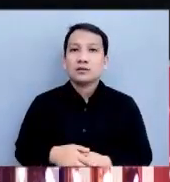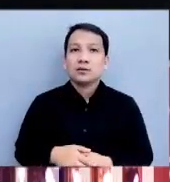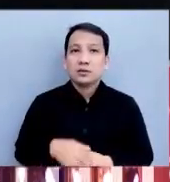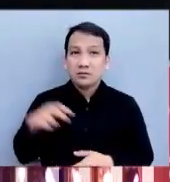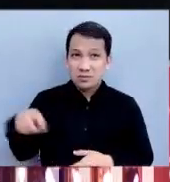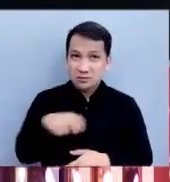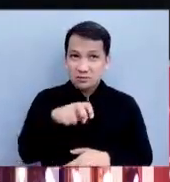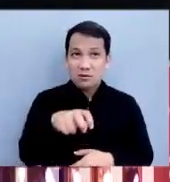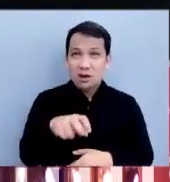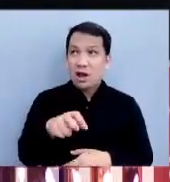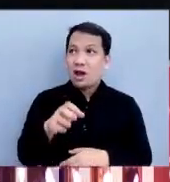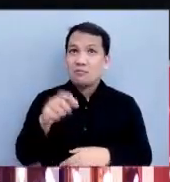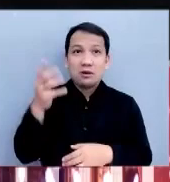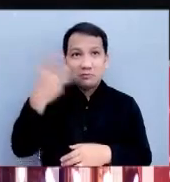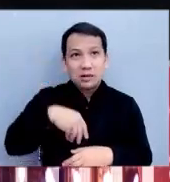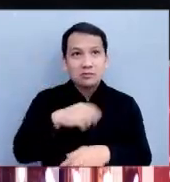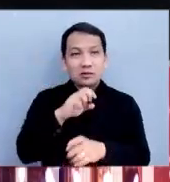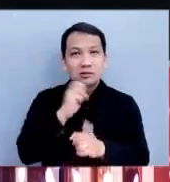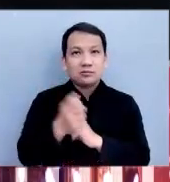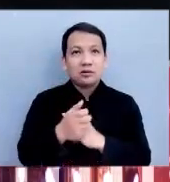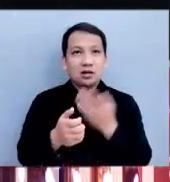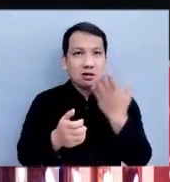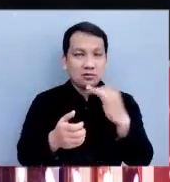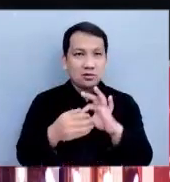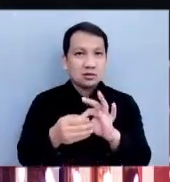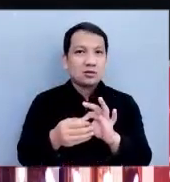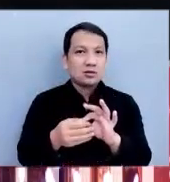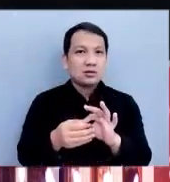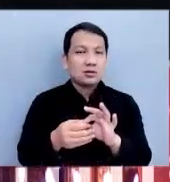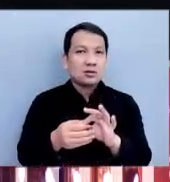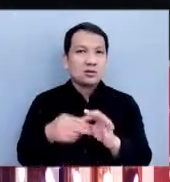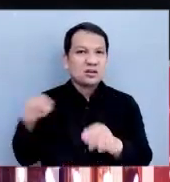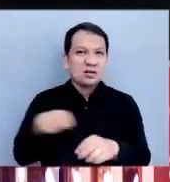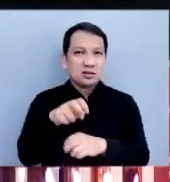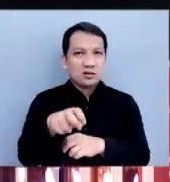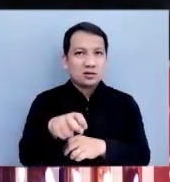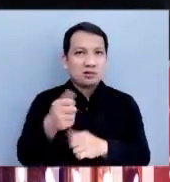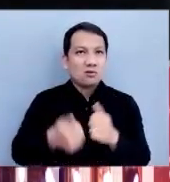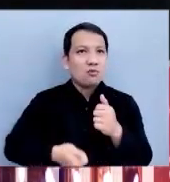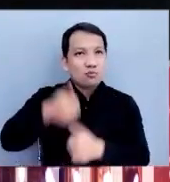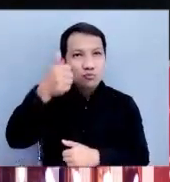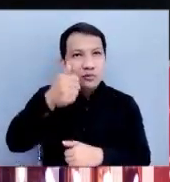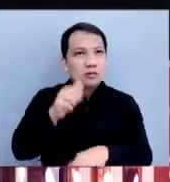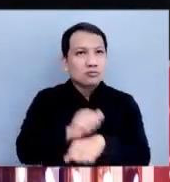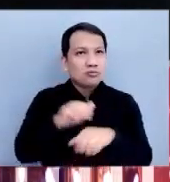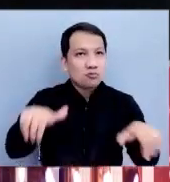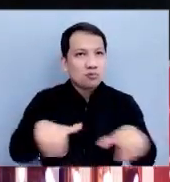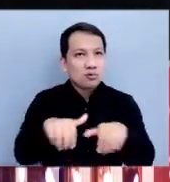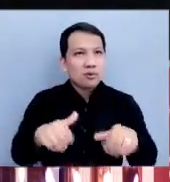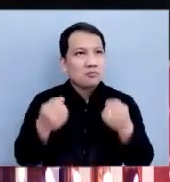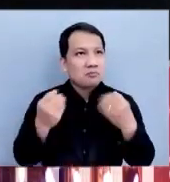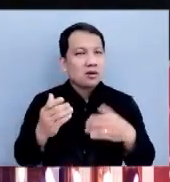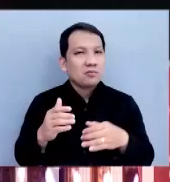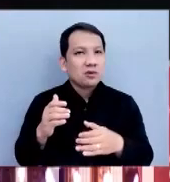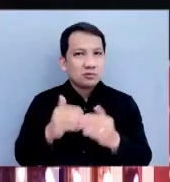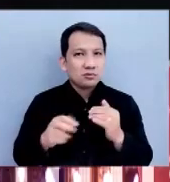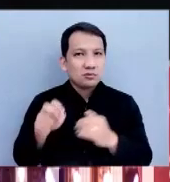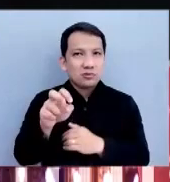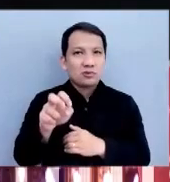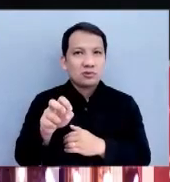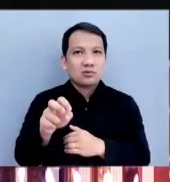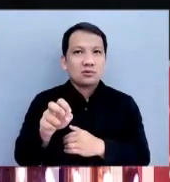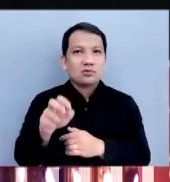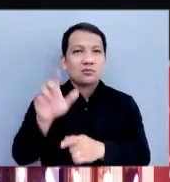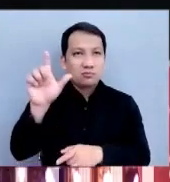turismo talagang ang sabi ko nung araw, ginagamit ko dyan, tourism means jobs, and where tourism advances,